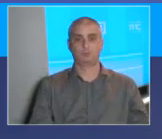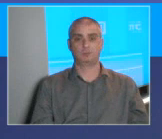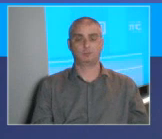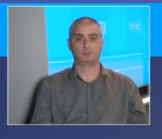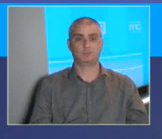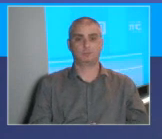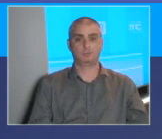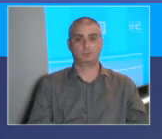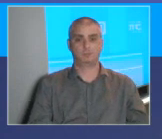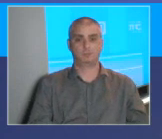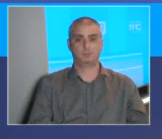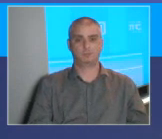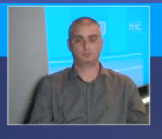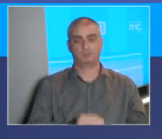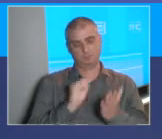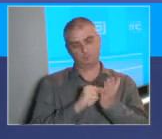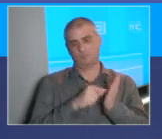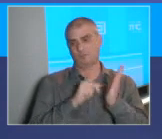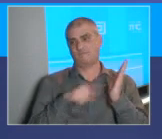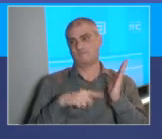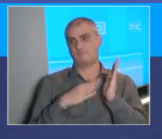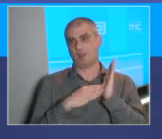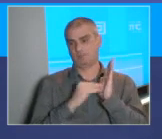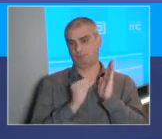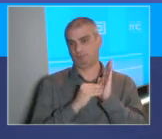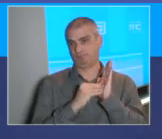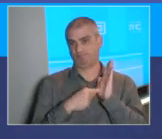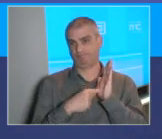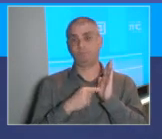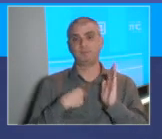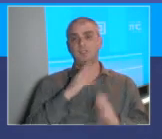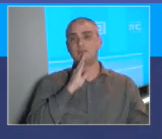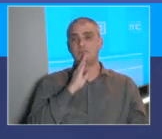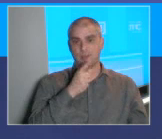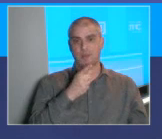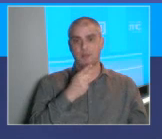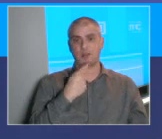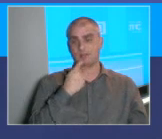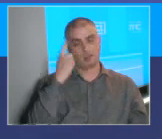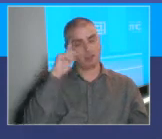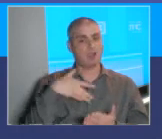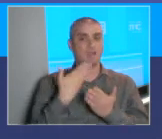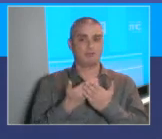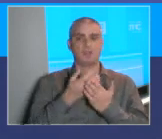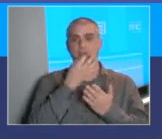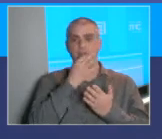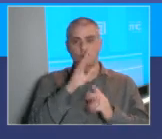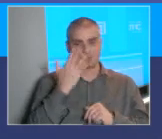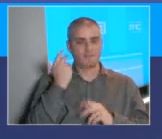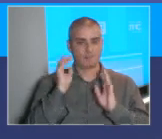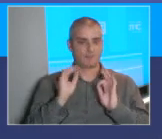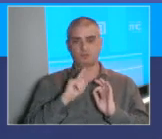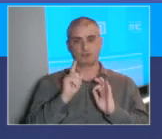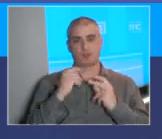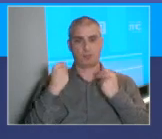של בת זוגו זה מופיע במפורש. אבל, ואני חושב שזו בעיה להתייחס לחוות הדעת הזאת, ועדיף הייתה שהיה באמת